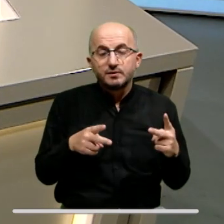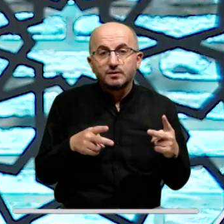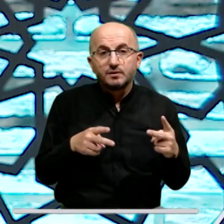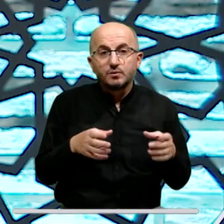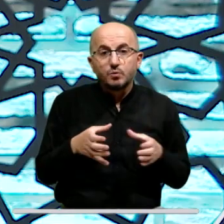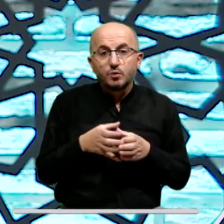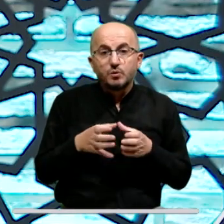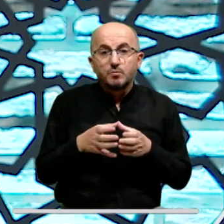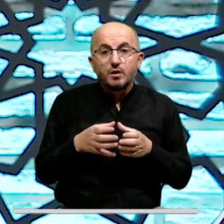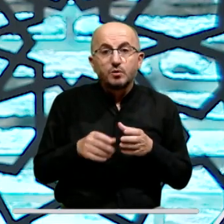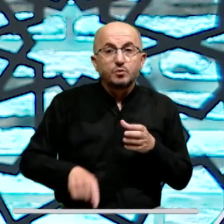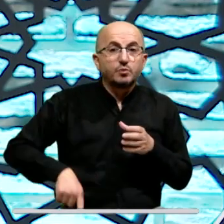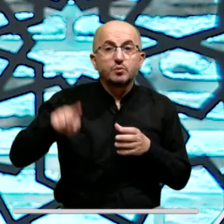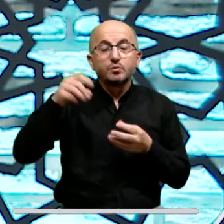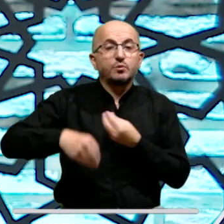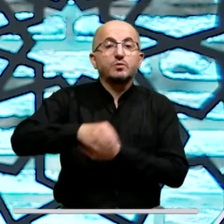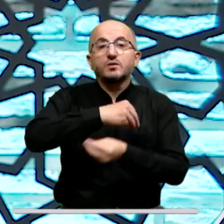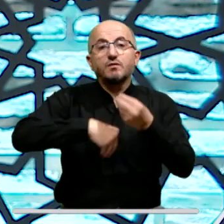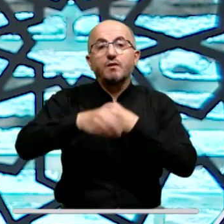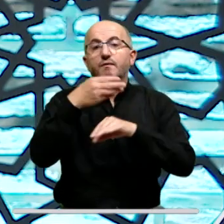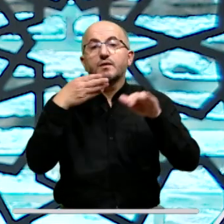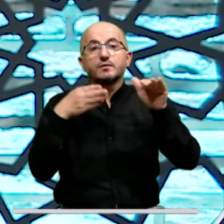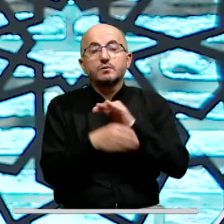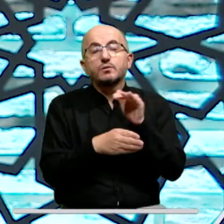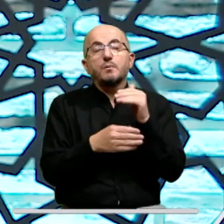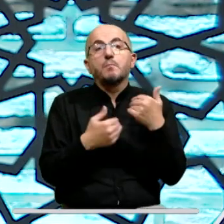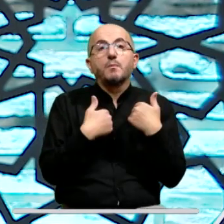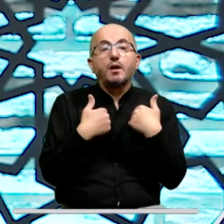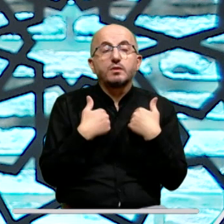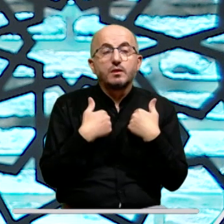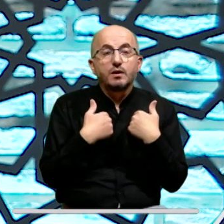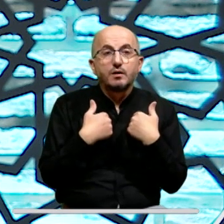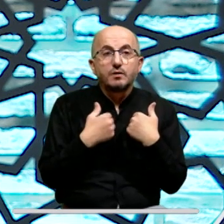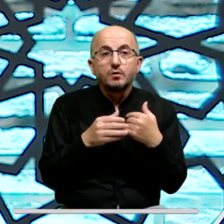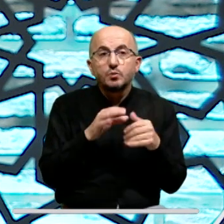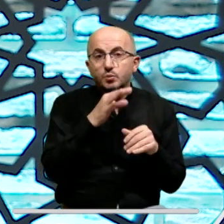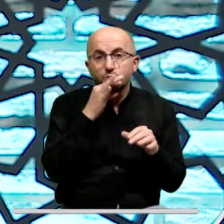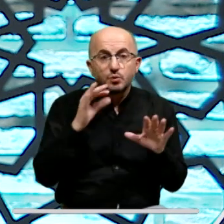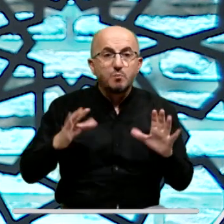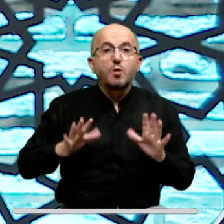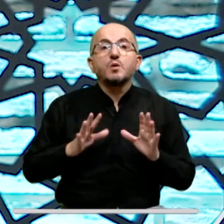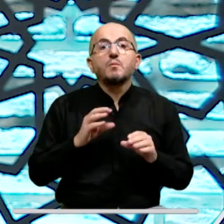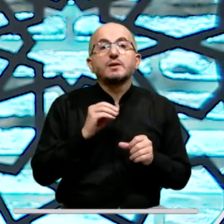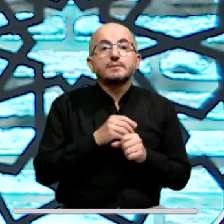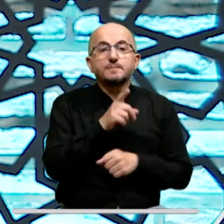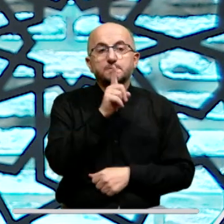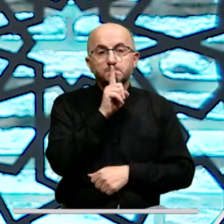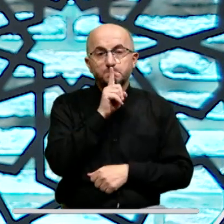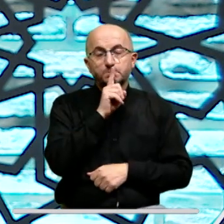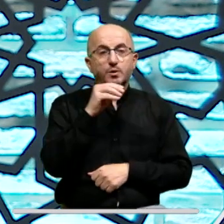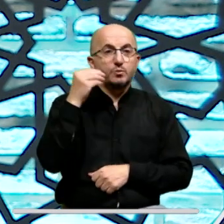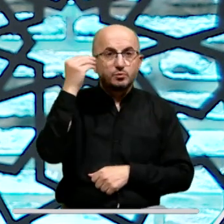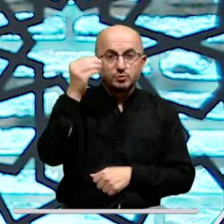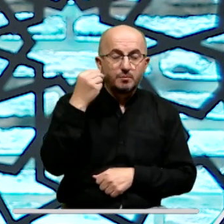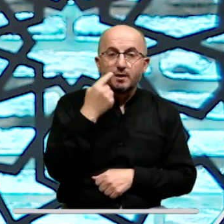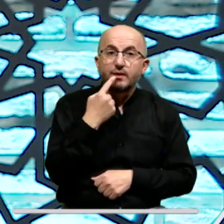Grubu alıyor, günlük tavafa sokuyor bunları. Ben de tabii orada huzur bozmamak için ses çıkarmadım. Hocama dedim, hocam